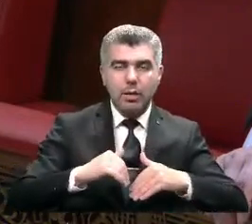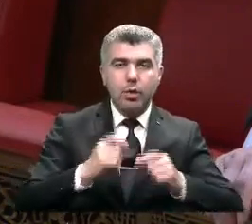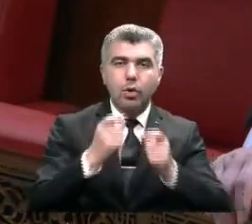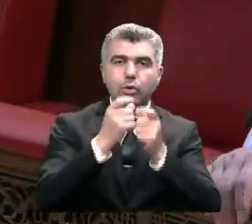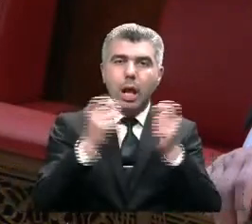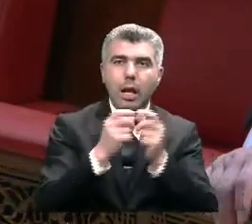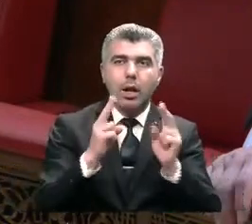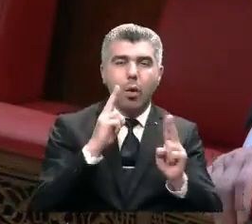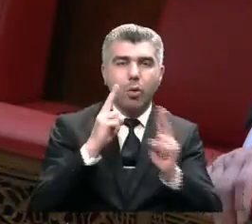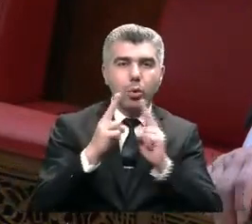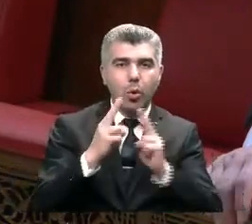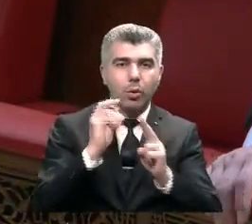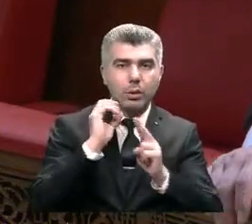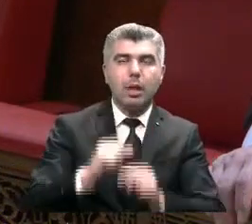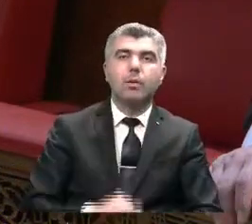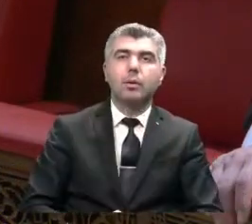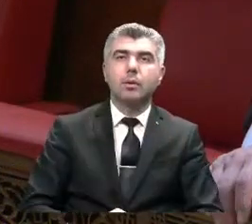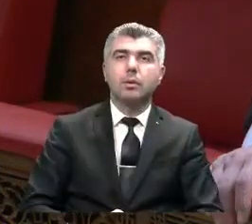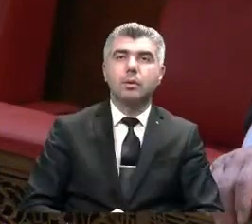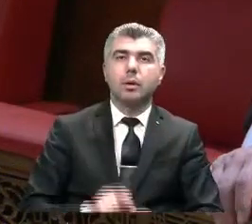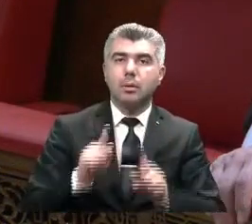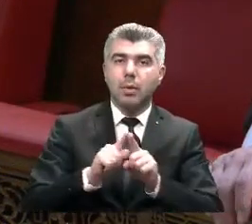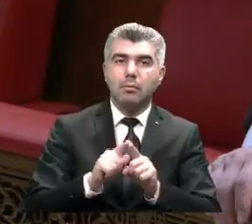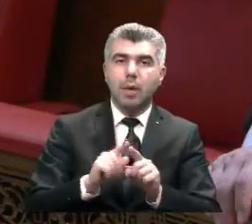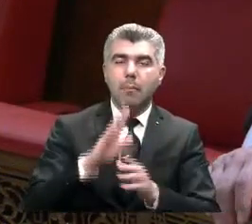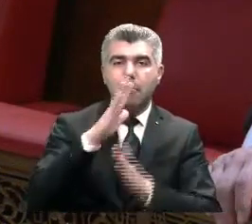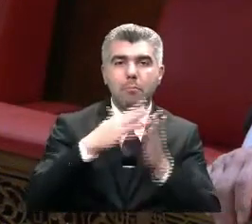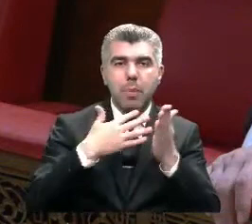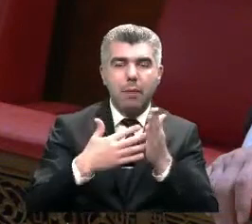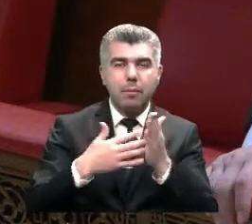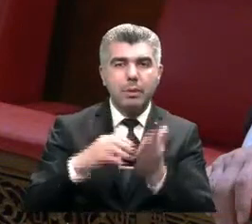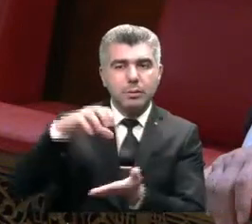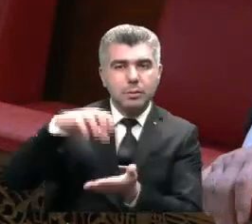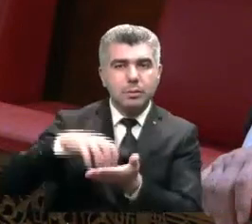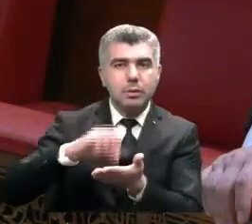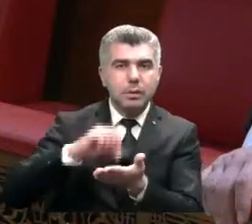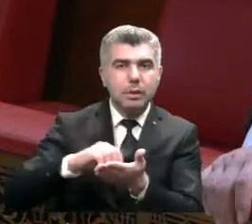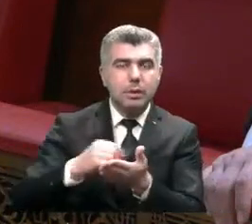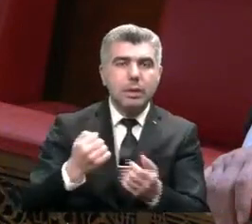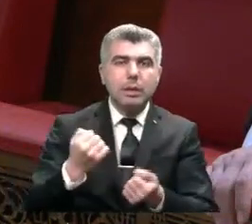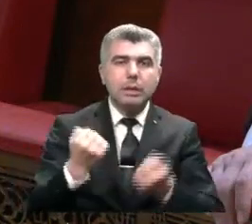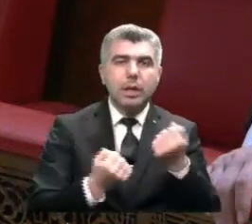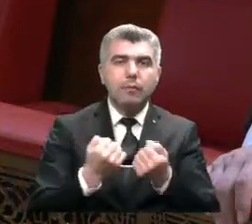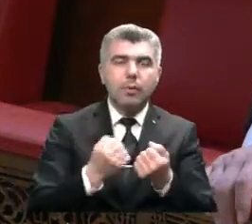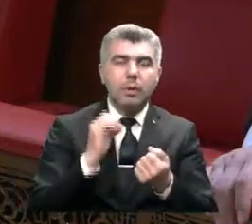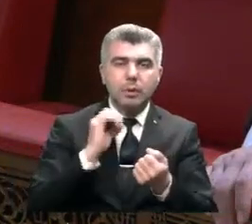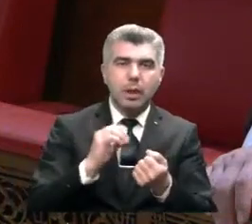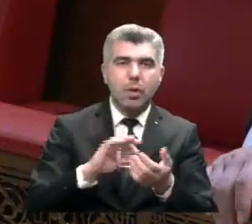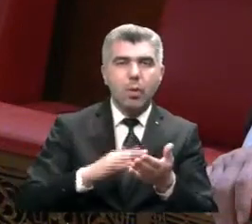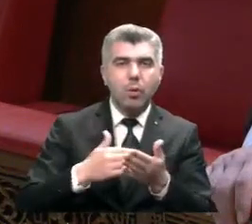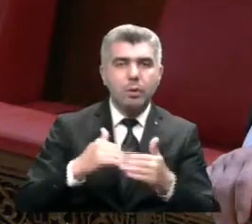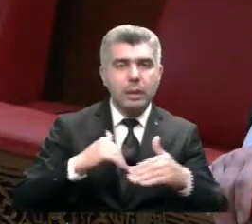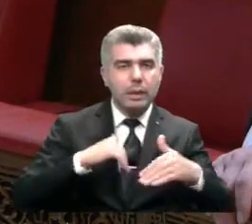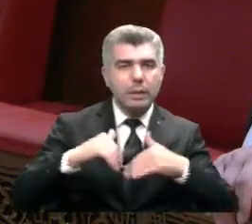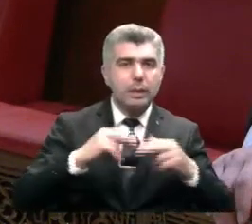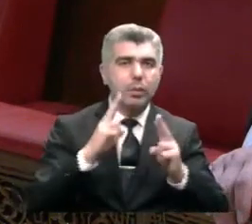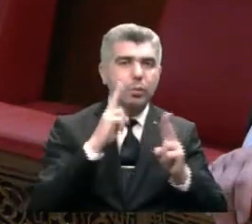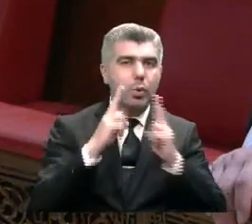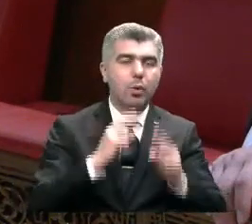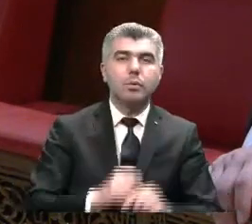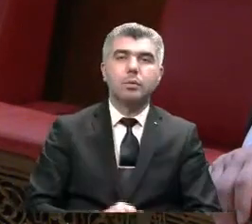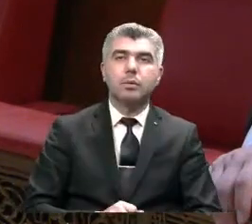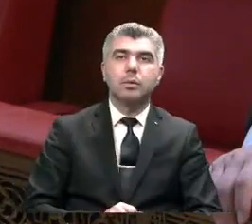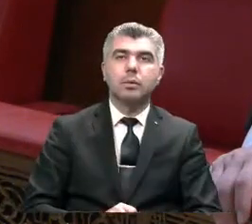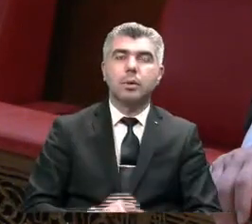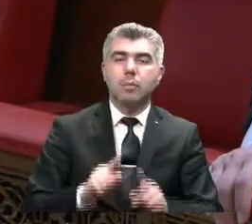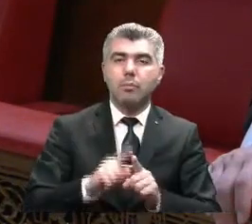الوكالة الوطنية للسلامة الطرقية، باش نعدوا برنامج ديال هذه الباحات الخاصة بالنقل المهني على مسار الطرق السيارة، والتي